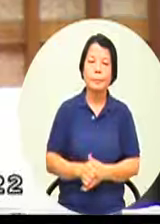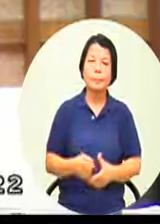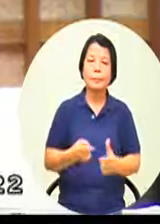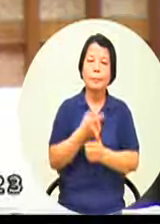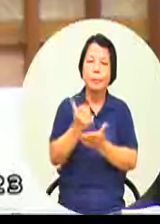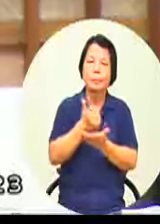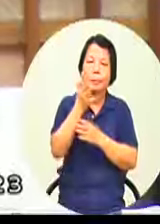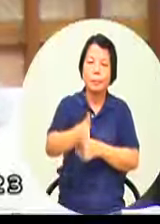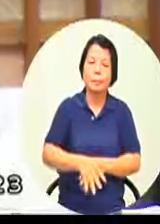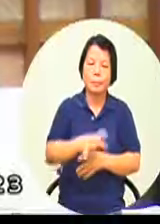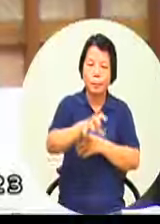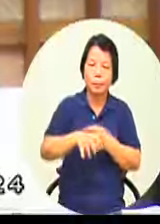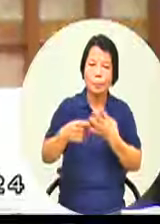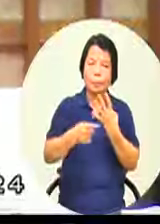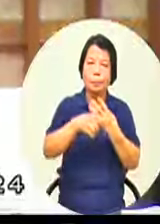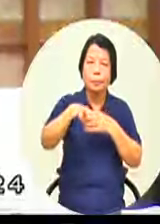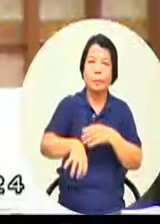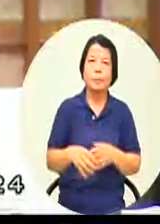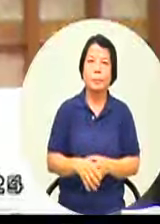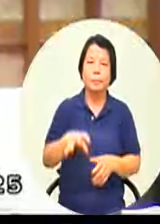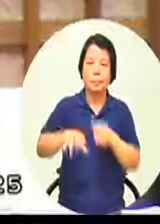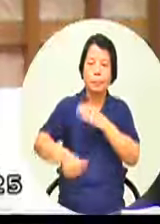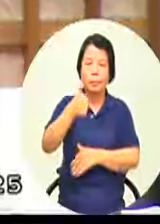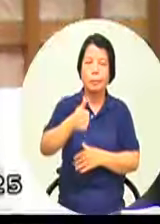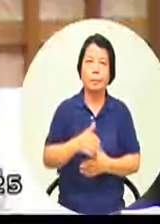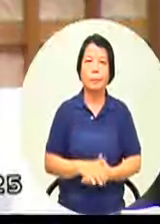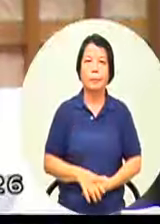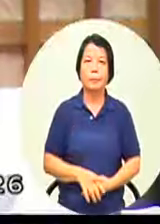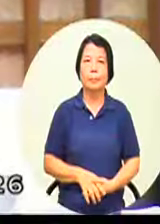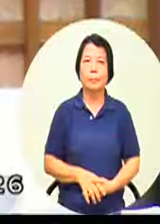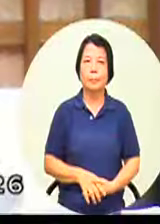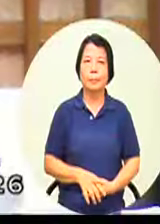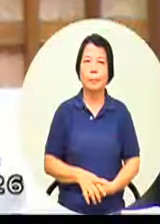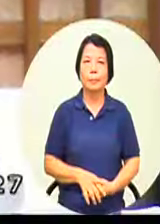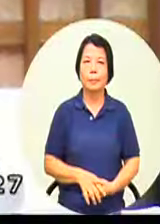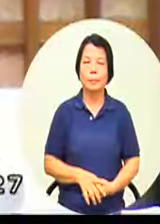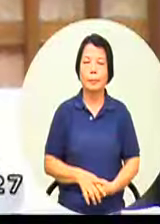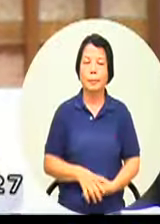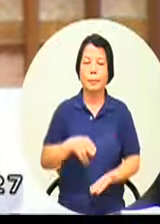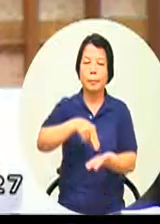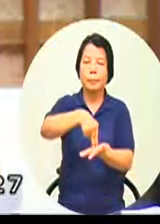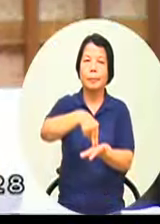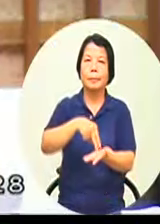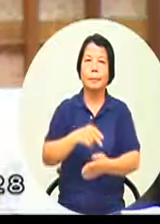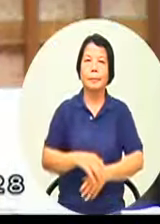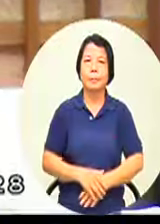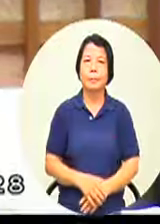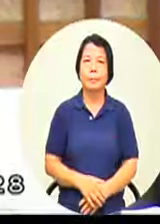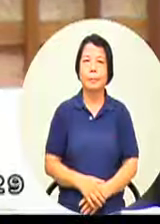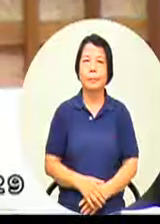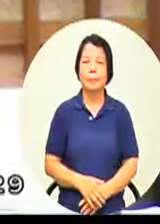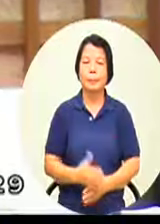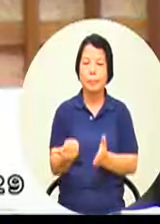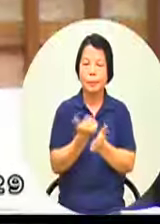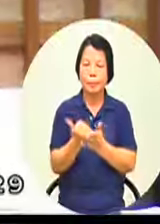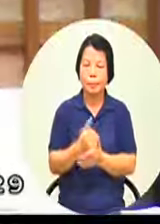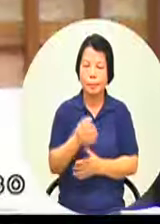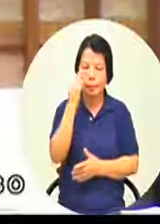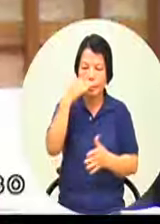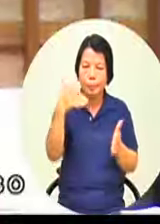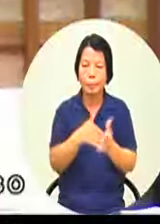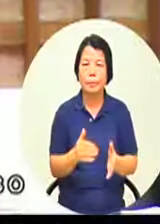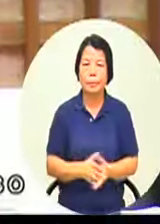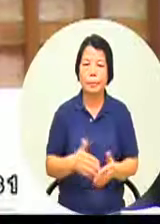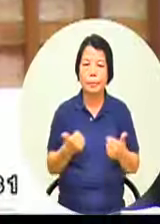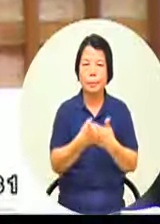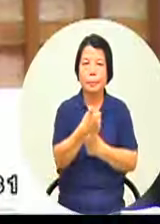请教农业局，局长，要到你就站起来。局长刚刚看到我们议